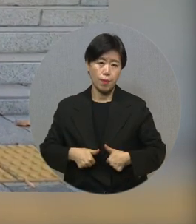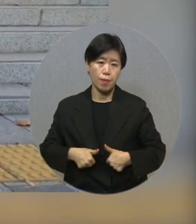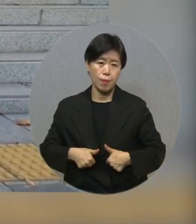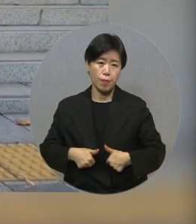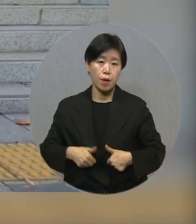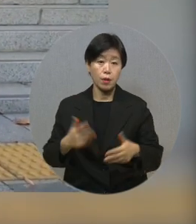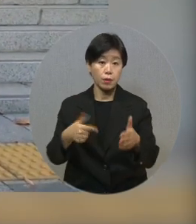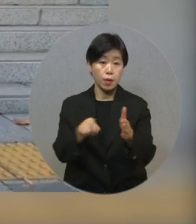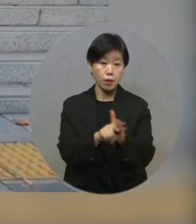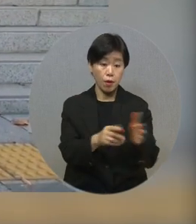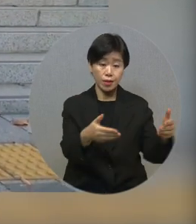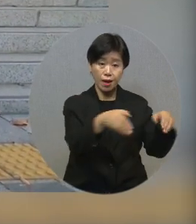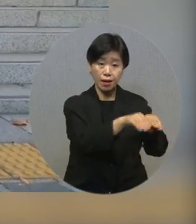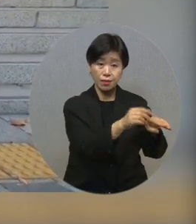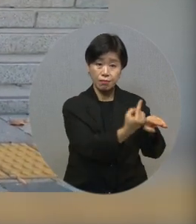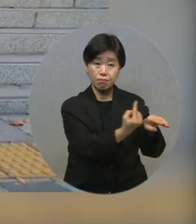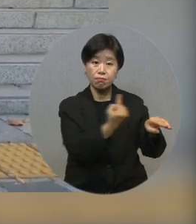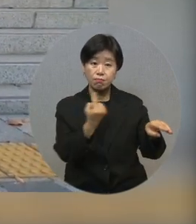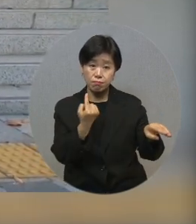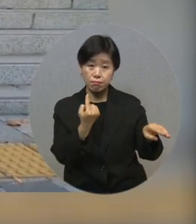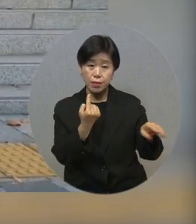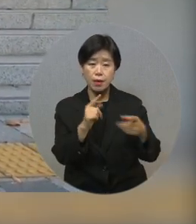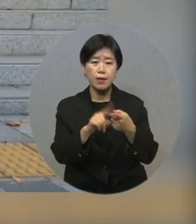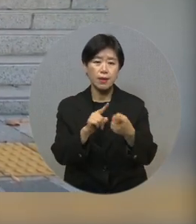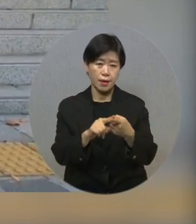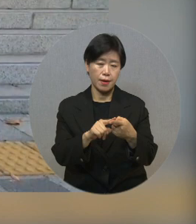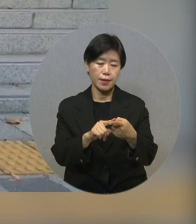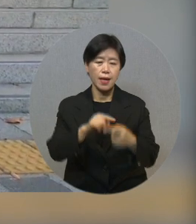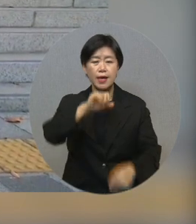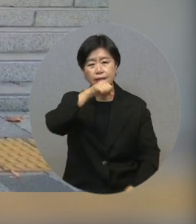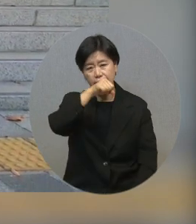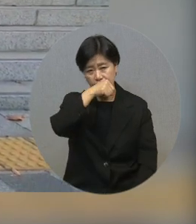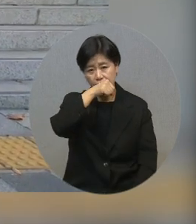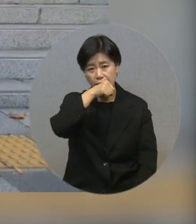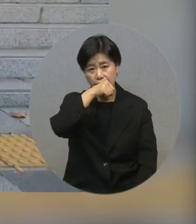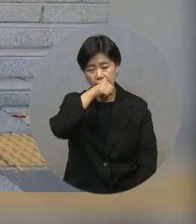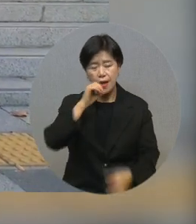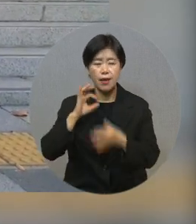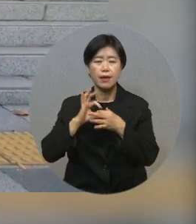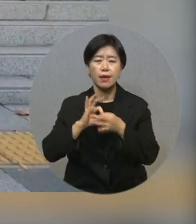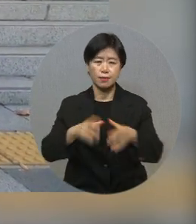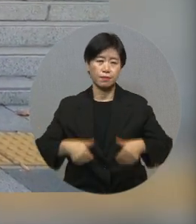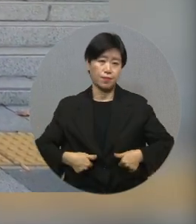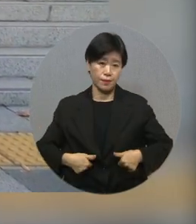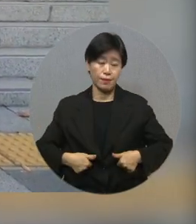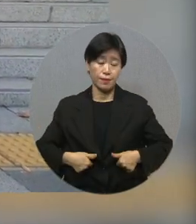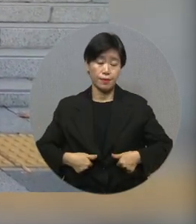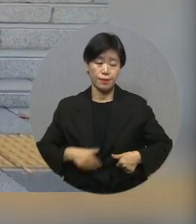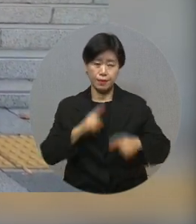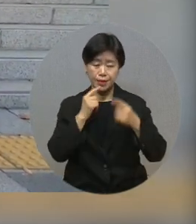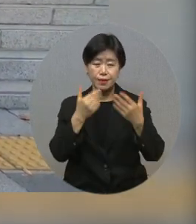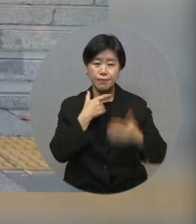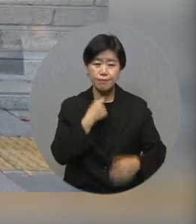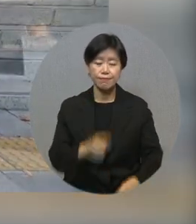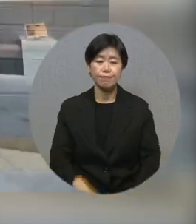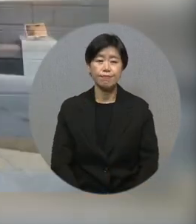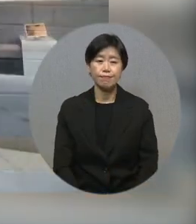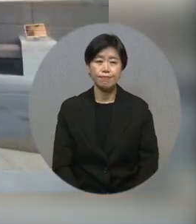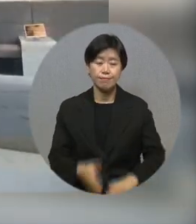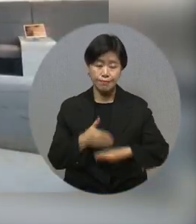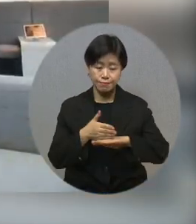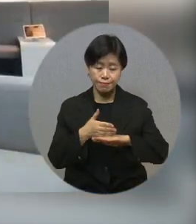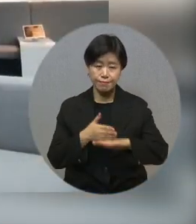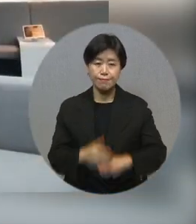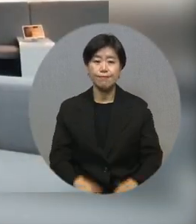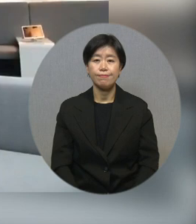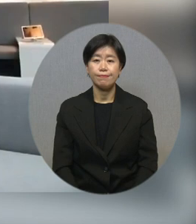위해서는 탈시설 지원 연계 사업에 대한 예산이 지속되어야 한다는 말씀을 드리고 싶습니다.